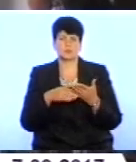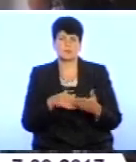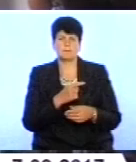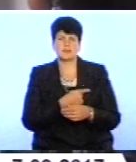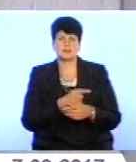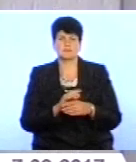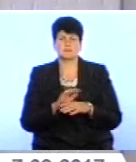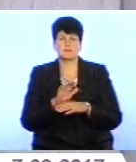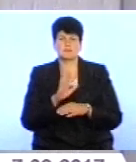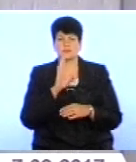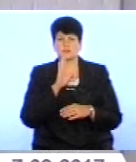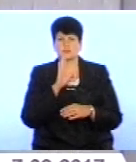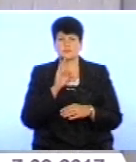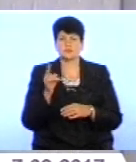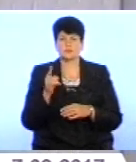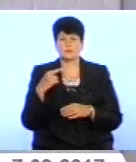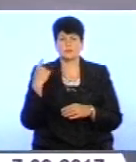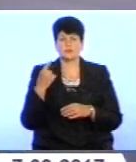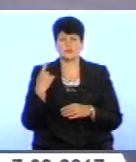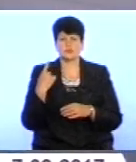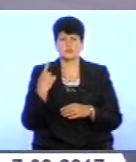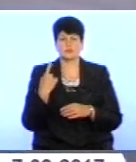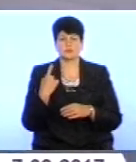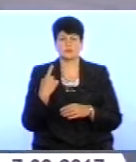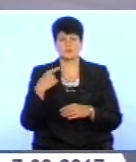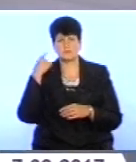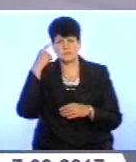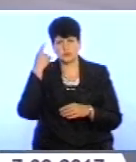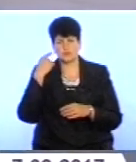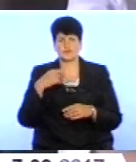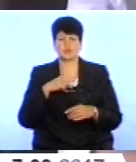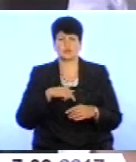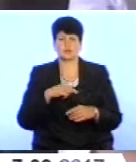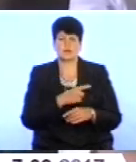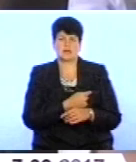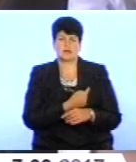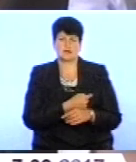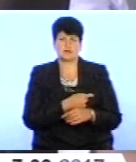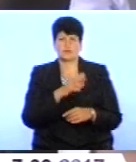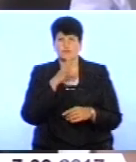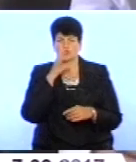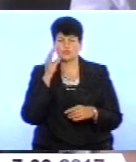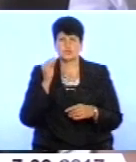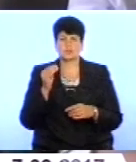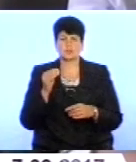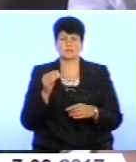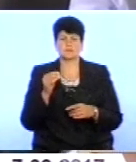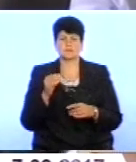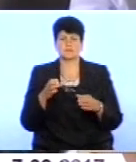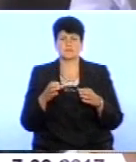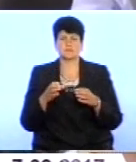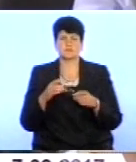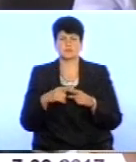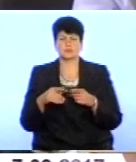Медики доправили потерпілу до Тернопільської обласної комунальної клінічної психоневрологічної лікарні. Вночі в Тернопільську психоневрологічну лікарню бригадою